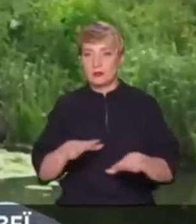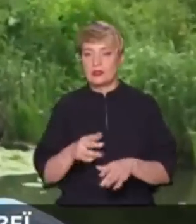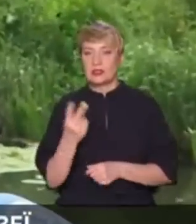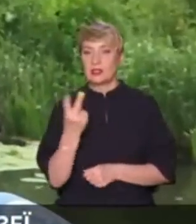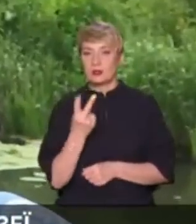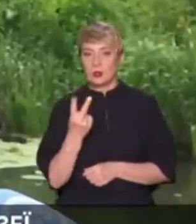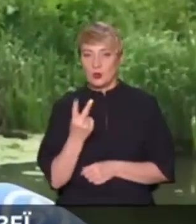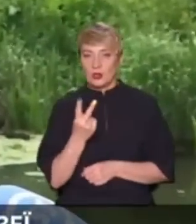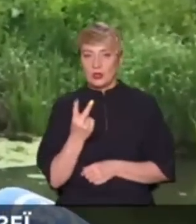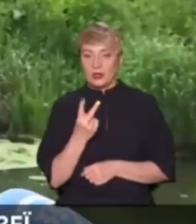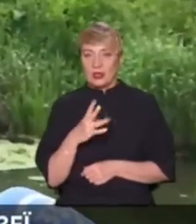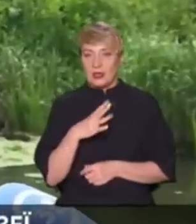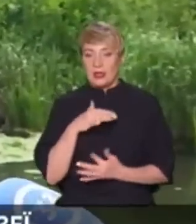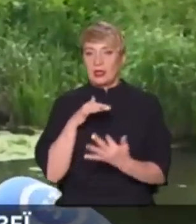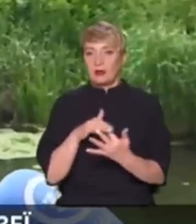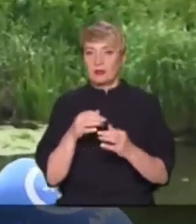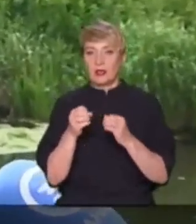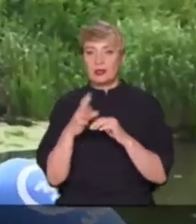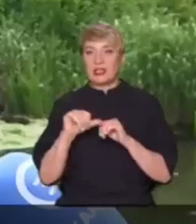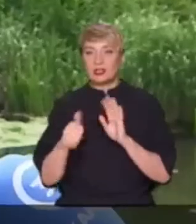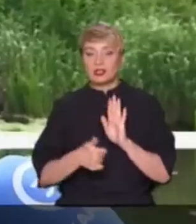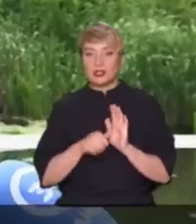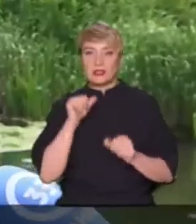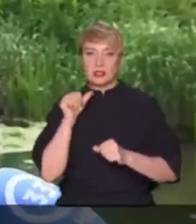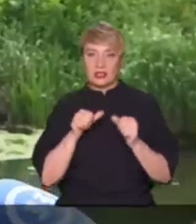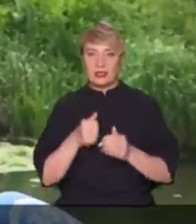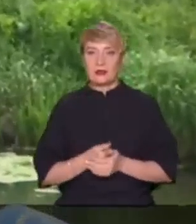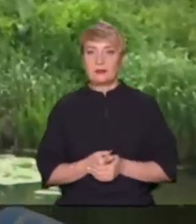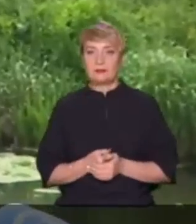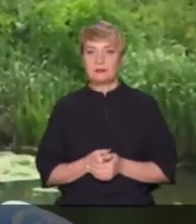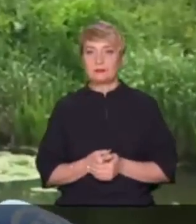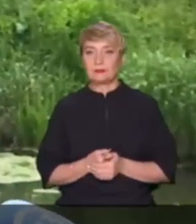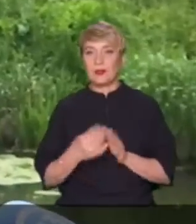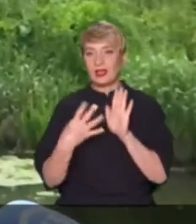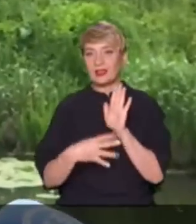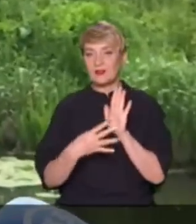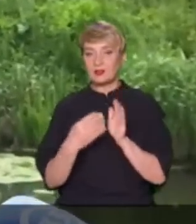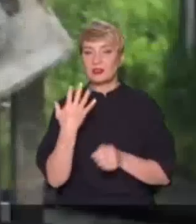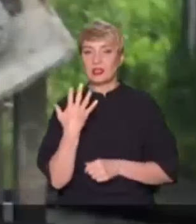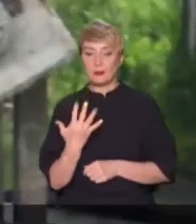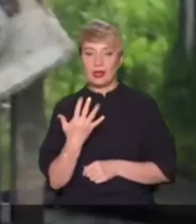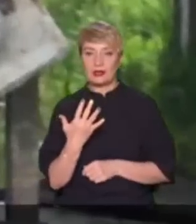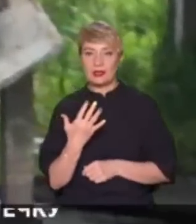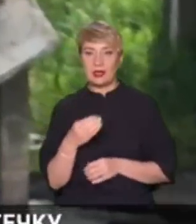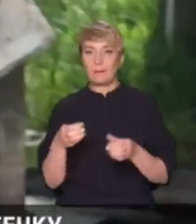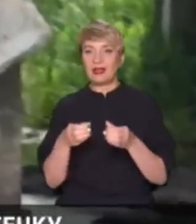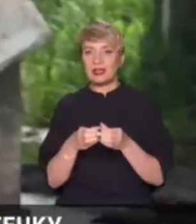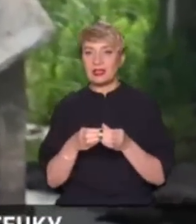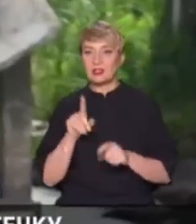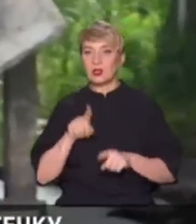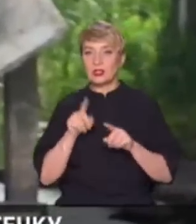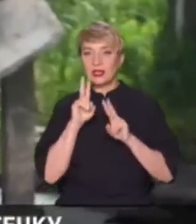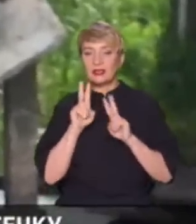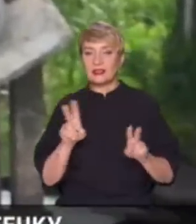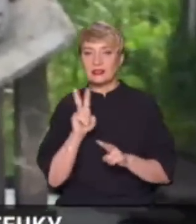війну. Я воював 15-16 рік. В складі 95-ї десантно-штурмової бригади. Деякі з них не знали,